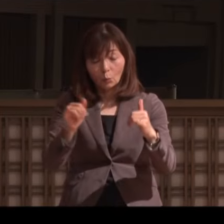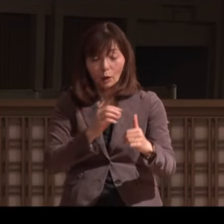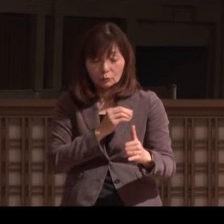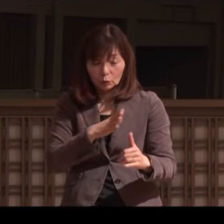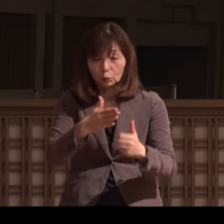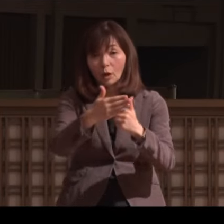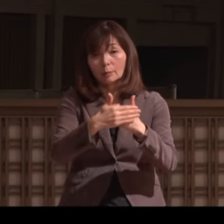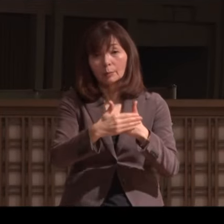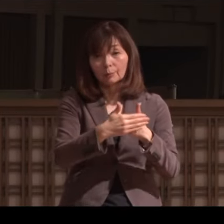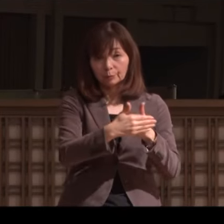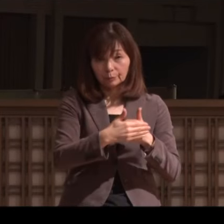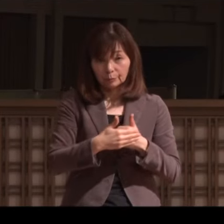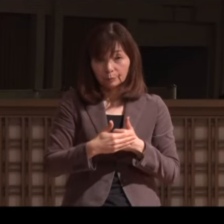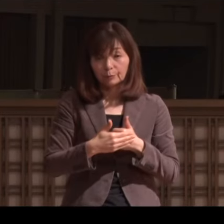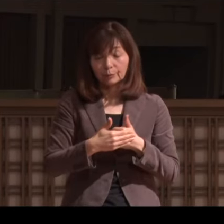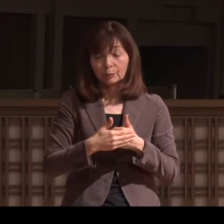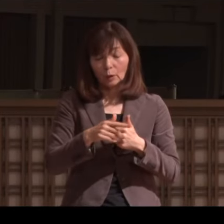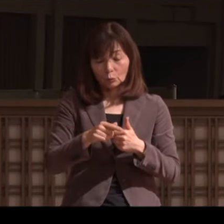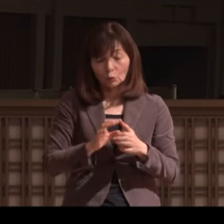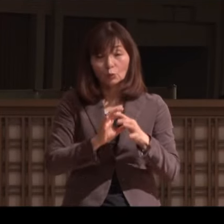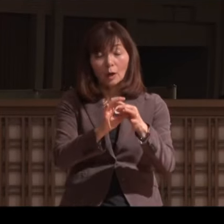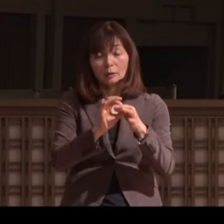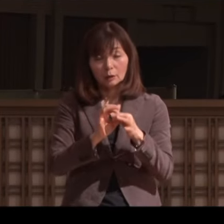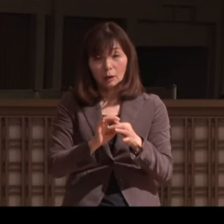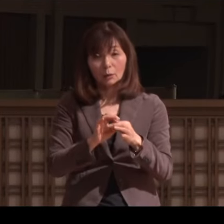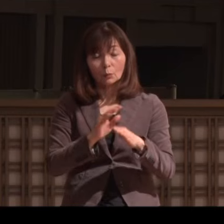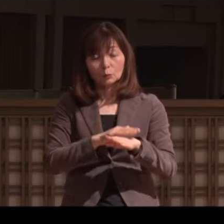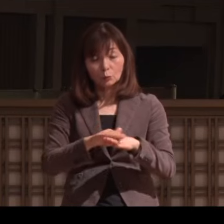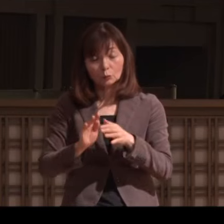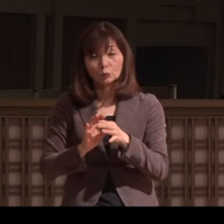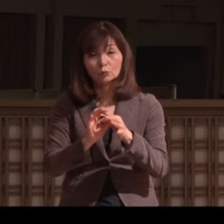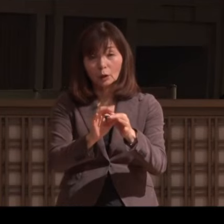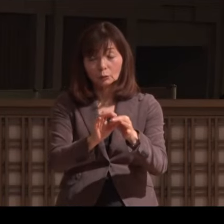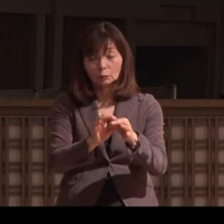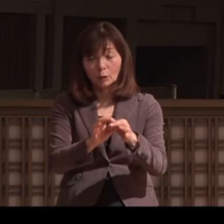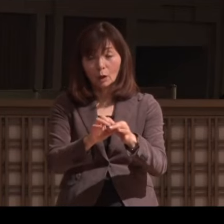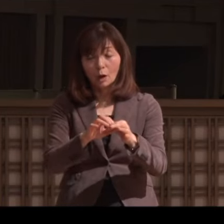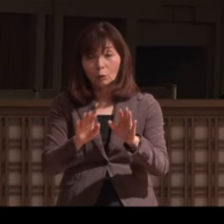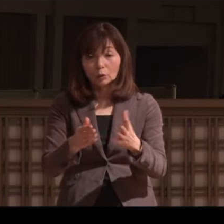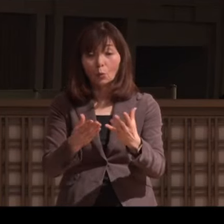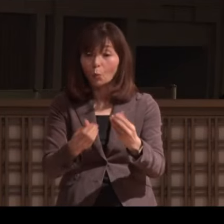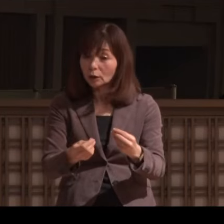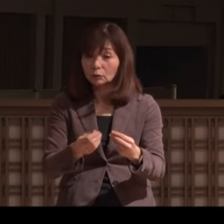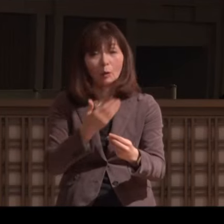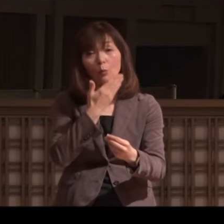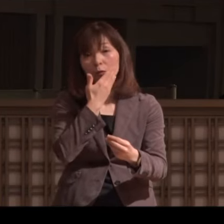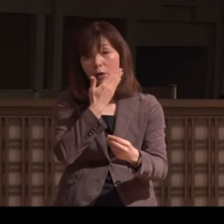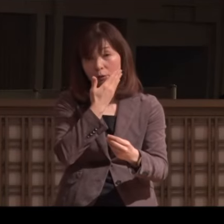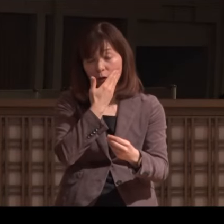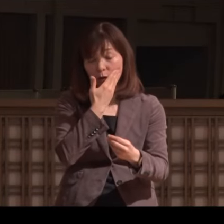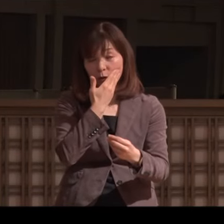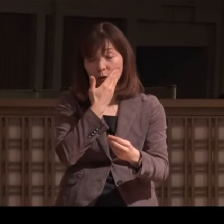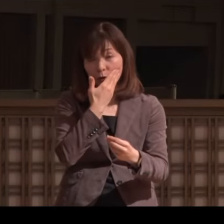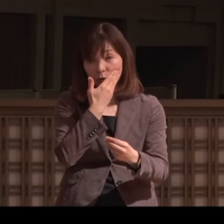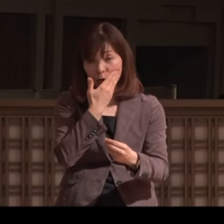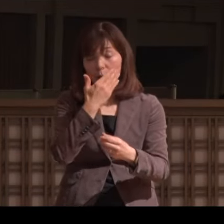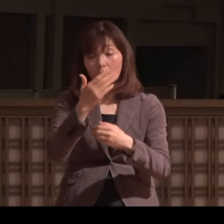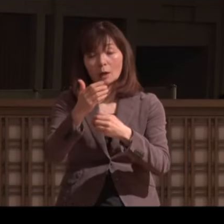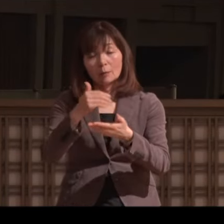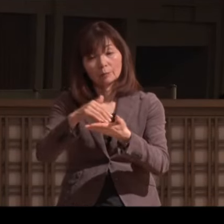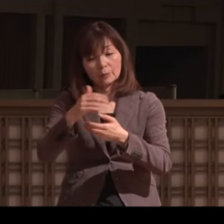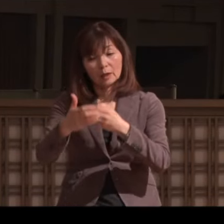てこういった関係をうまくやってくためにこのままで終わらせちゃまずいよねということになりまして約90年前